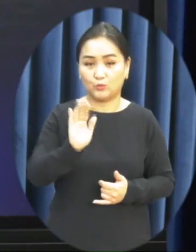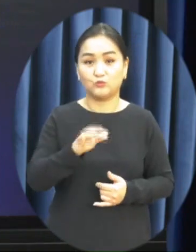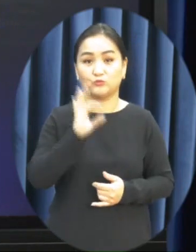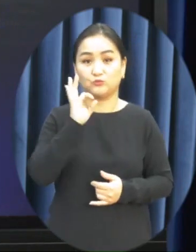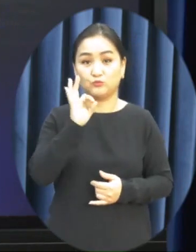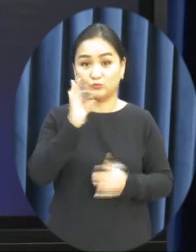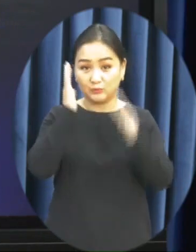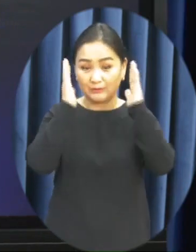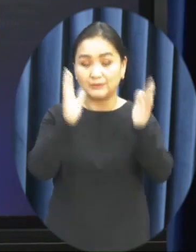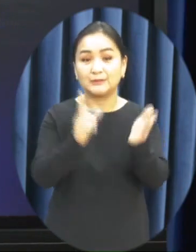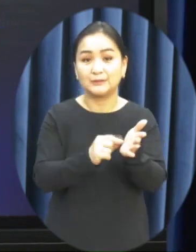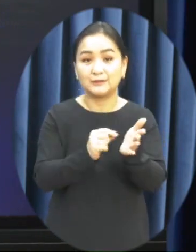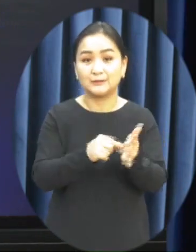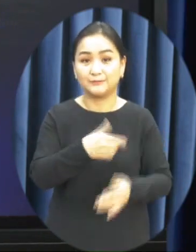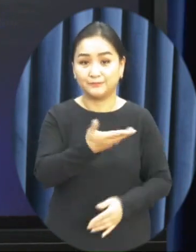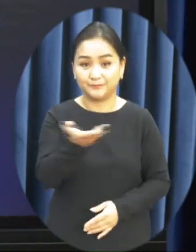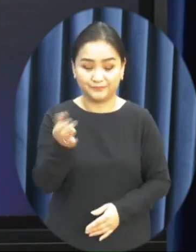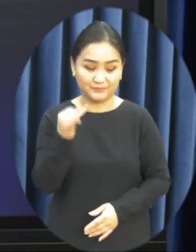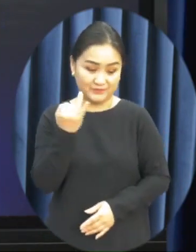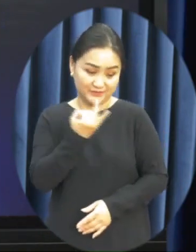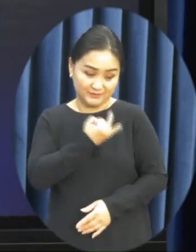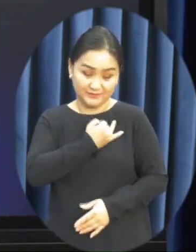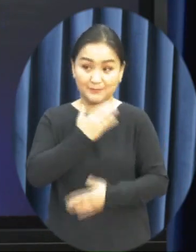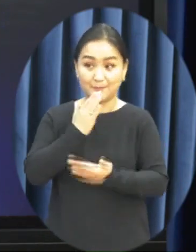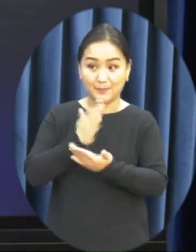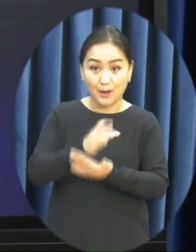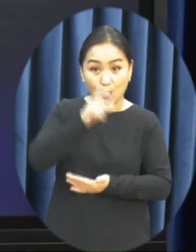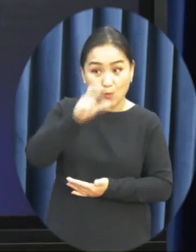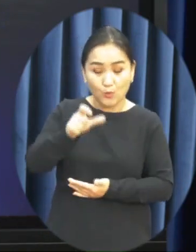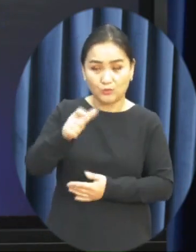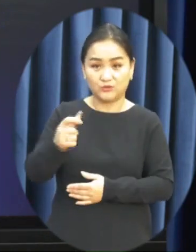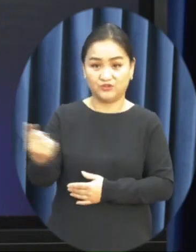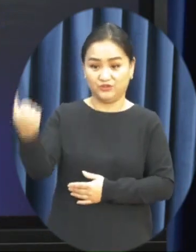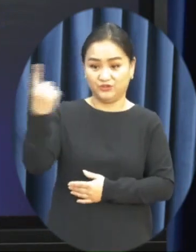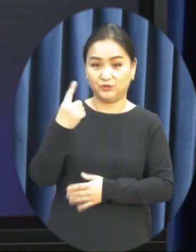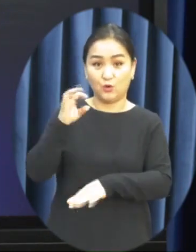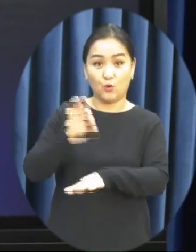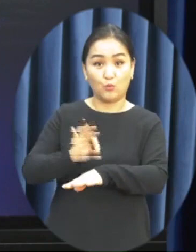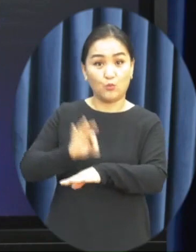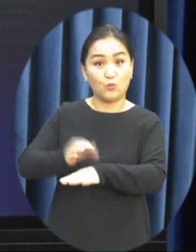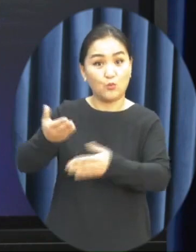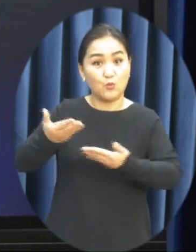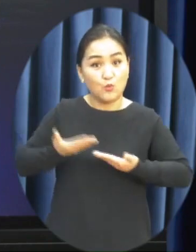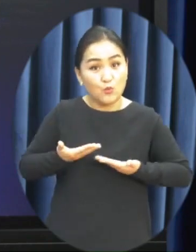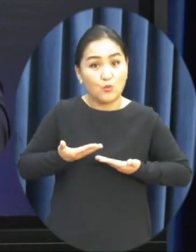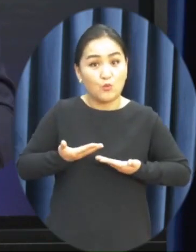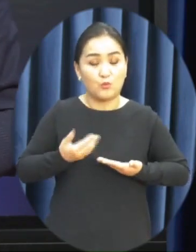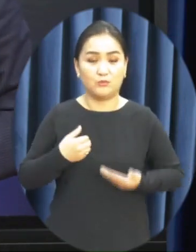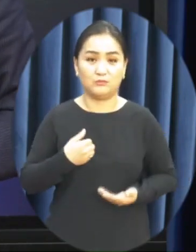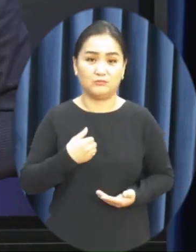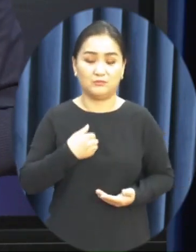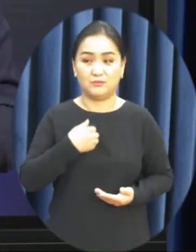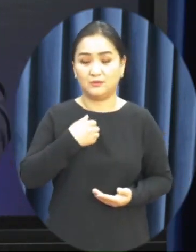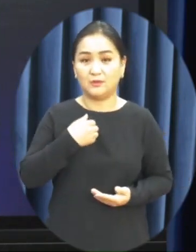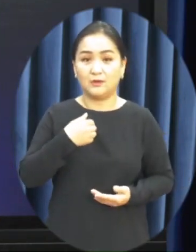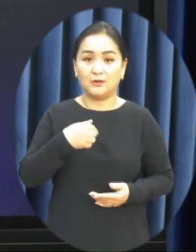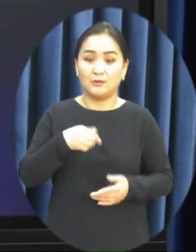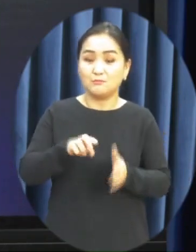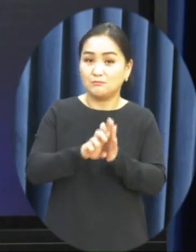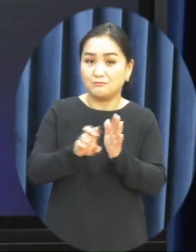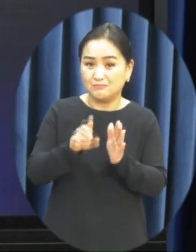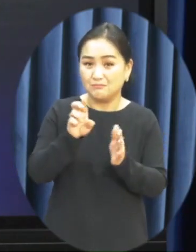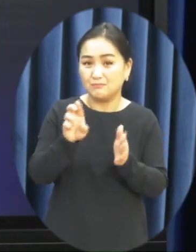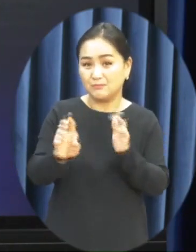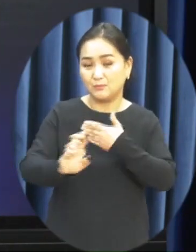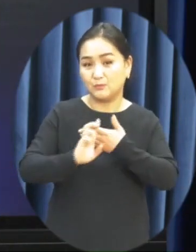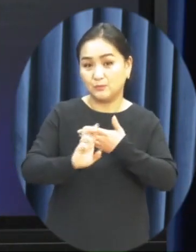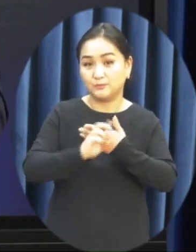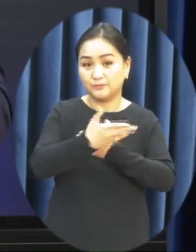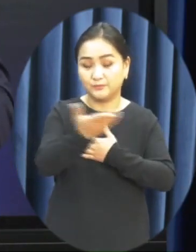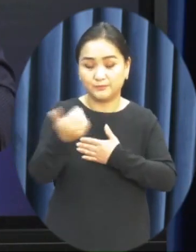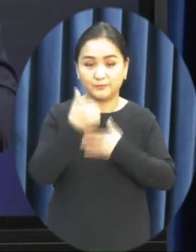གས